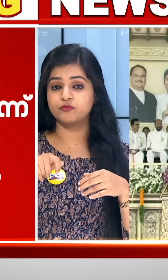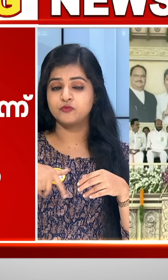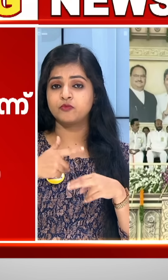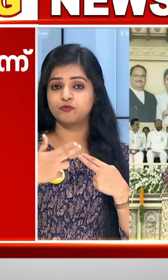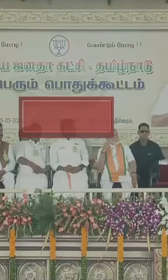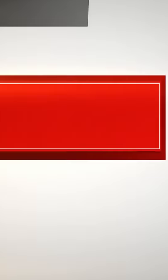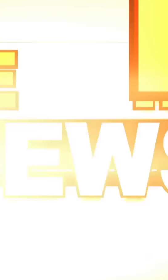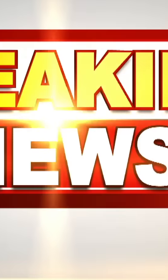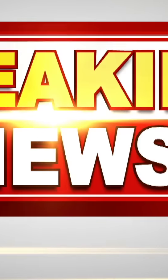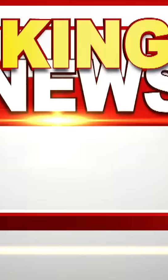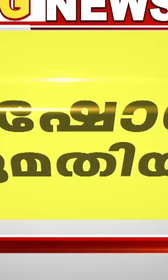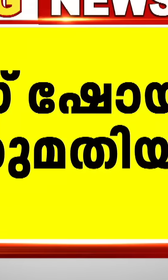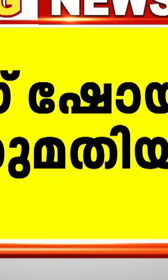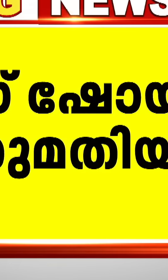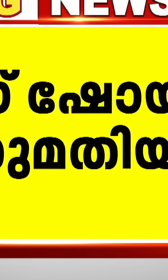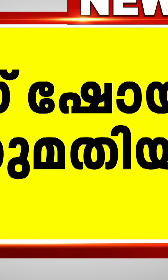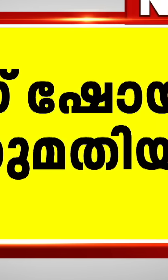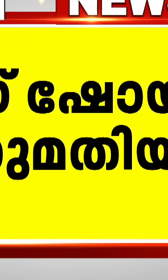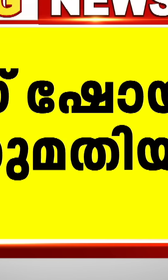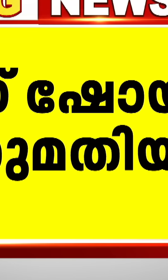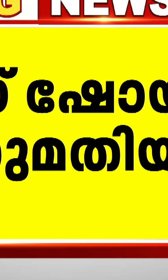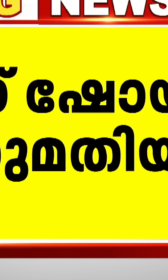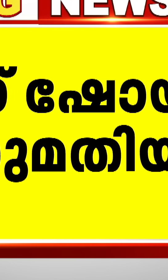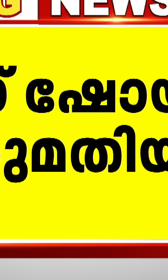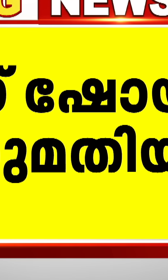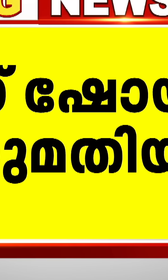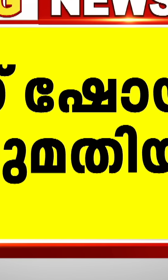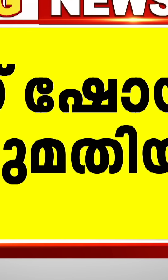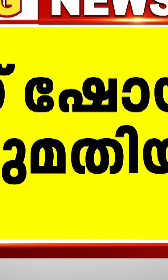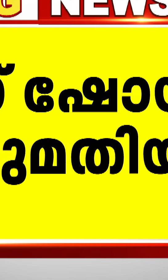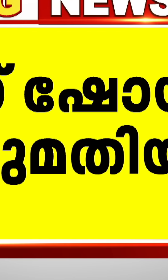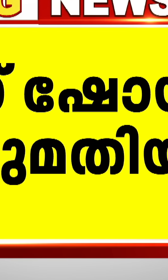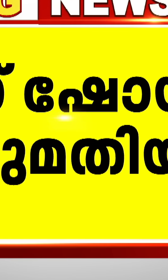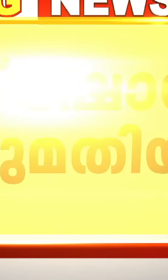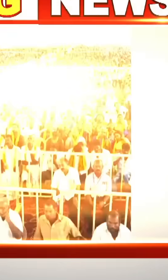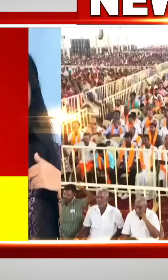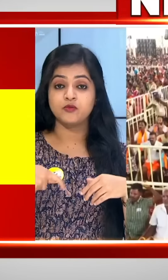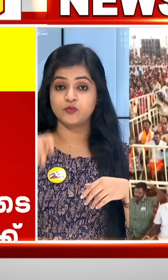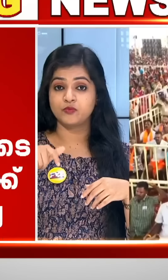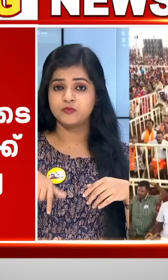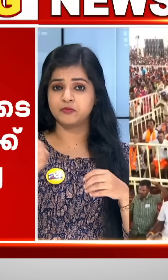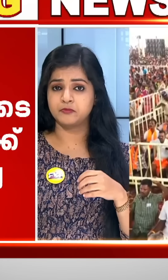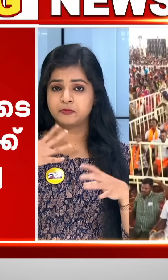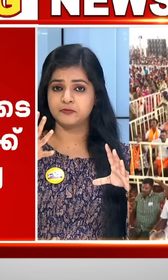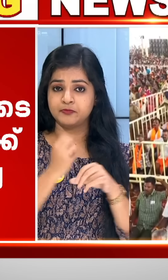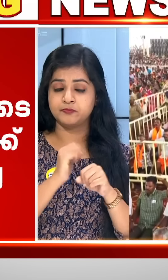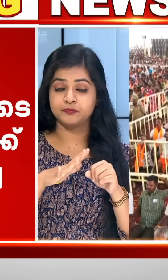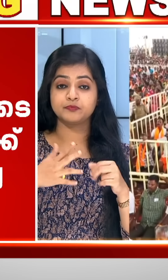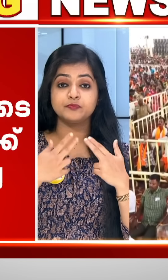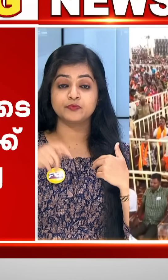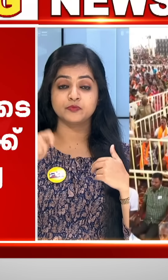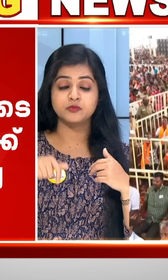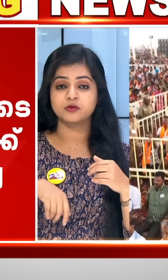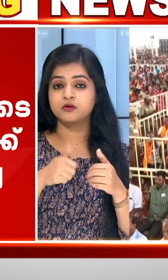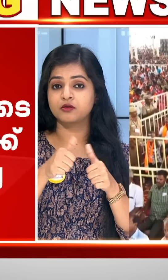മനസ്സിലാക്കാൻ സാധിക്കുന്നത് നാലരക്ക് വിധി ഉണ്ടാകുമെന്ന് നേരത്തെ തന്നെ അറിയിച്ചിരുന്നതാണ് പക്ഷേ ഇതുവരെയും ഹൈക്കോടതിയുടെ ഭാഗത്ത് നിന്ന് ഒരു വിധി ഉണ്ടായിട്ടില്ല ജസ്റ്റിസ് ആനന്ദ് വികടേഷ് ആണ് ഈ കേസ്